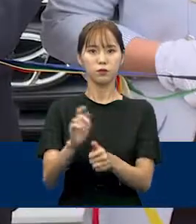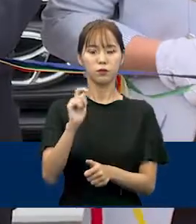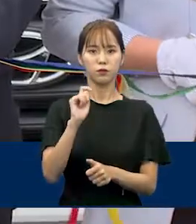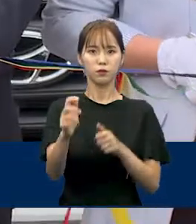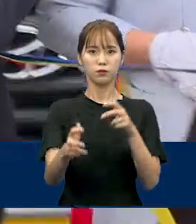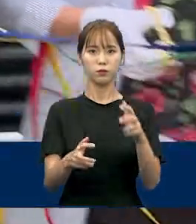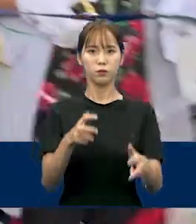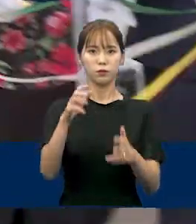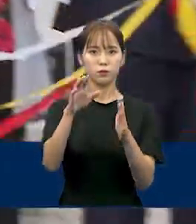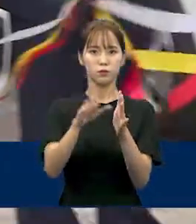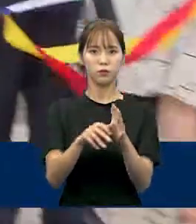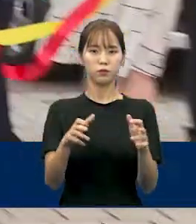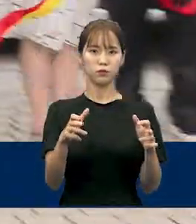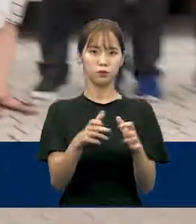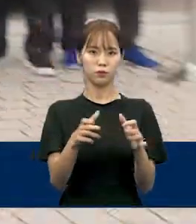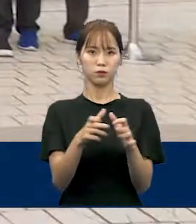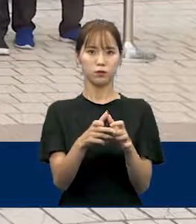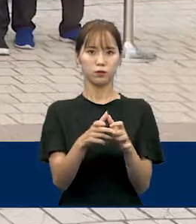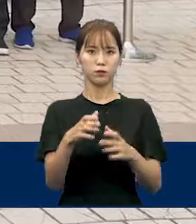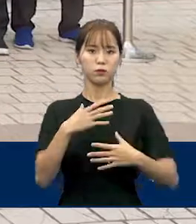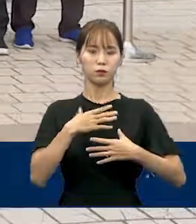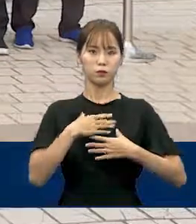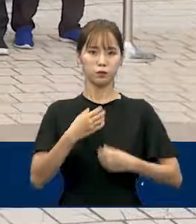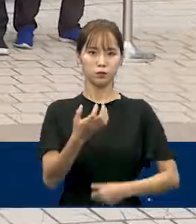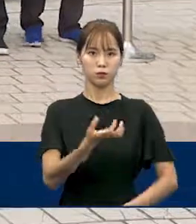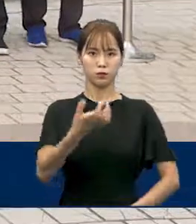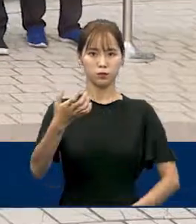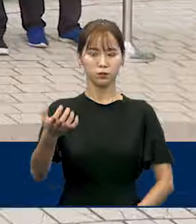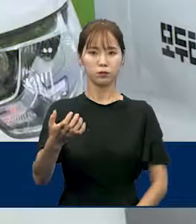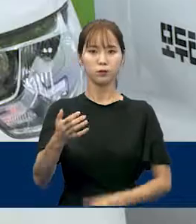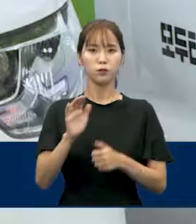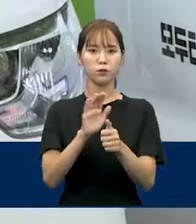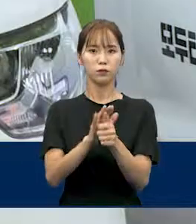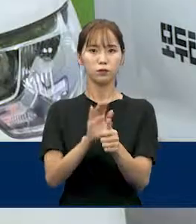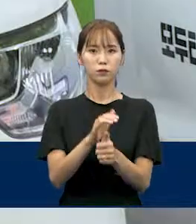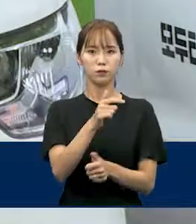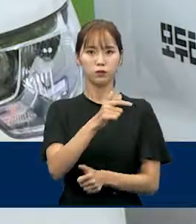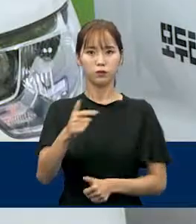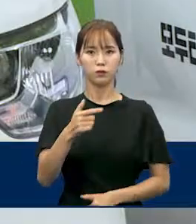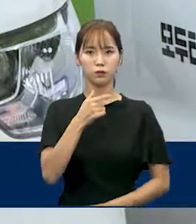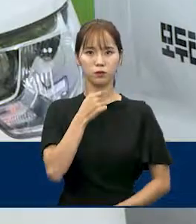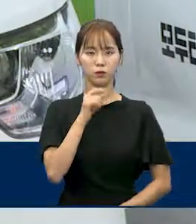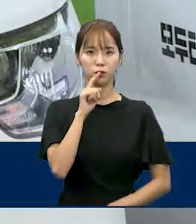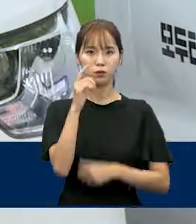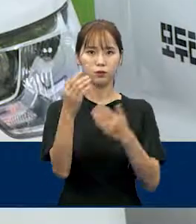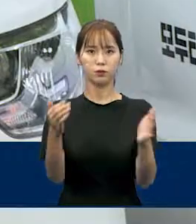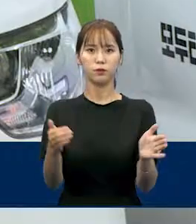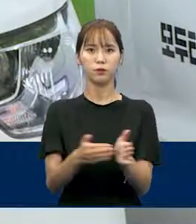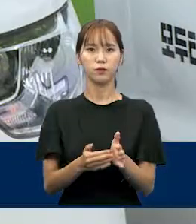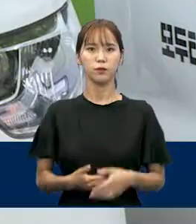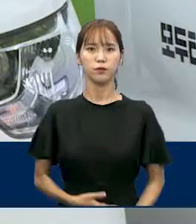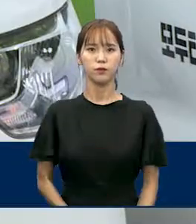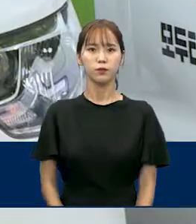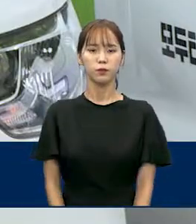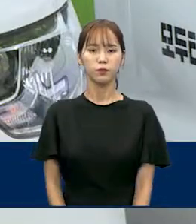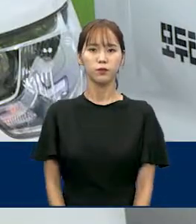구청장은 돌봄 택시 지원사업으로 저소득층 장애인들의 팔리 1 이동의 도움이 되길 기대한다고 전했습니다